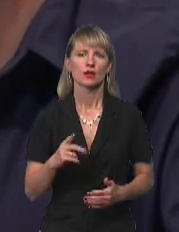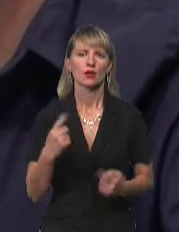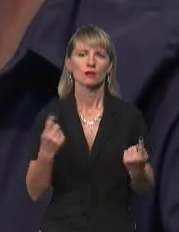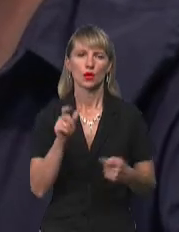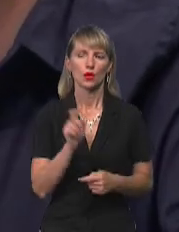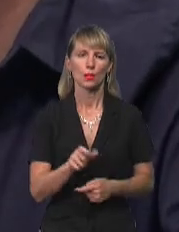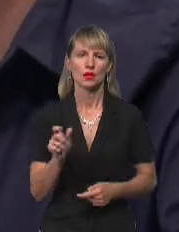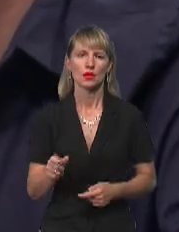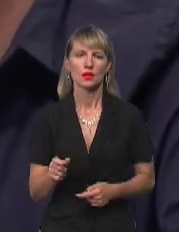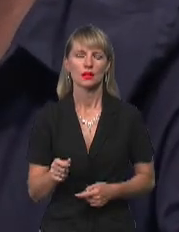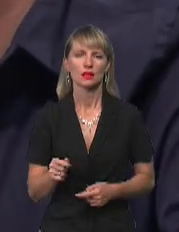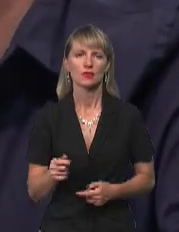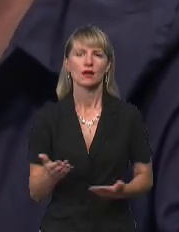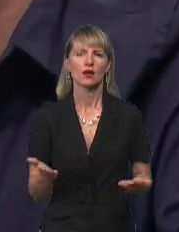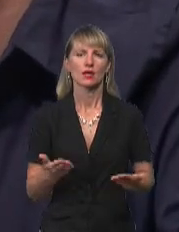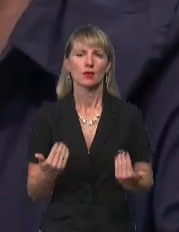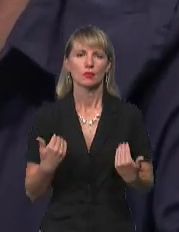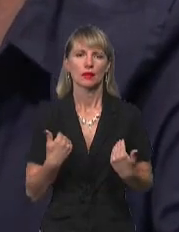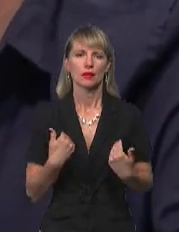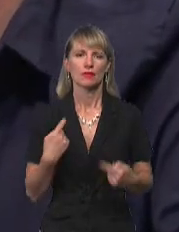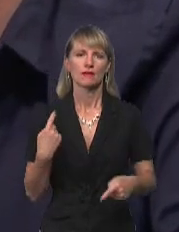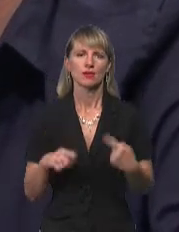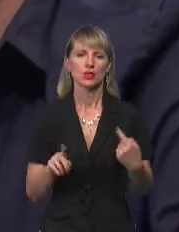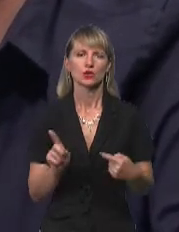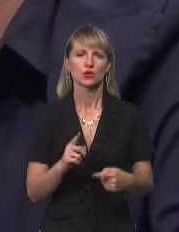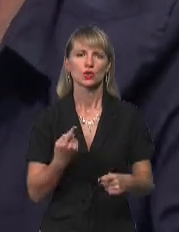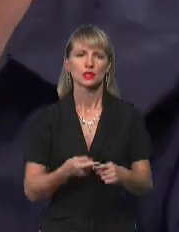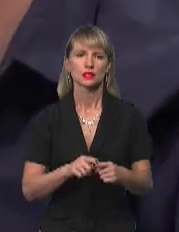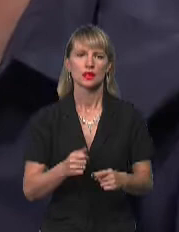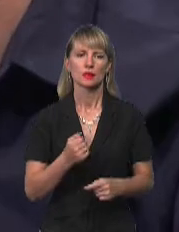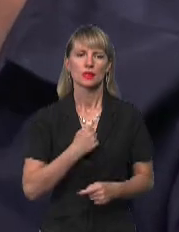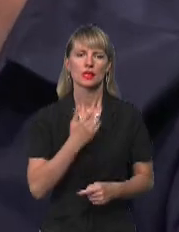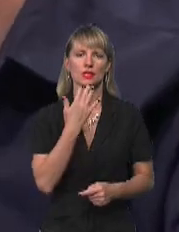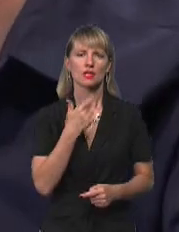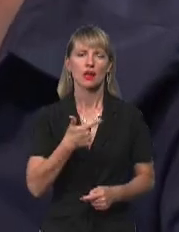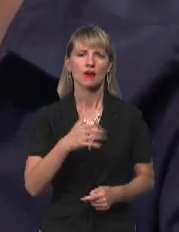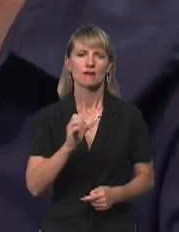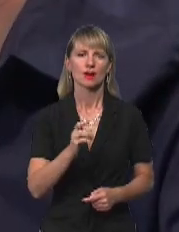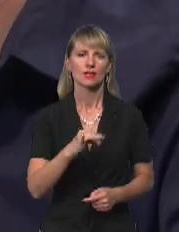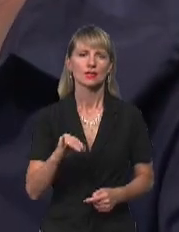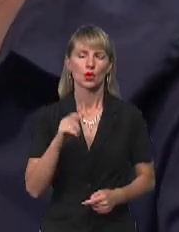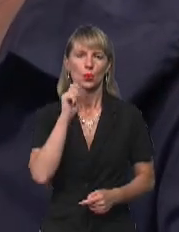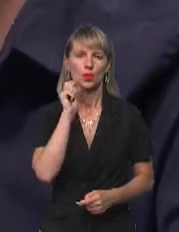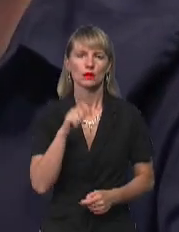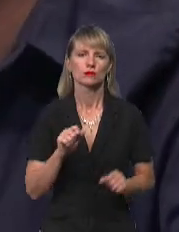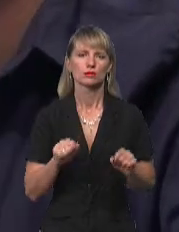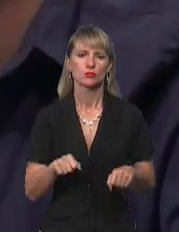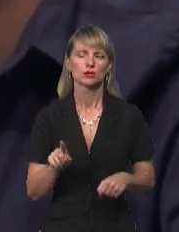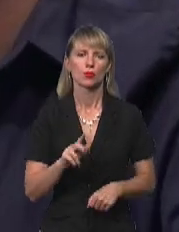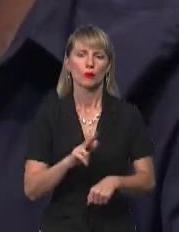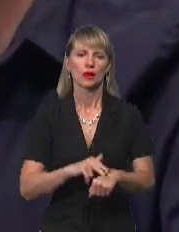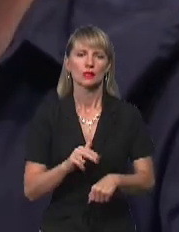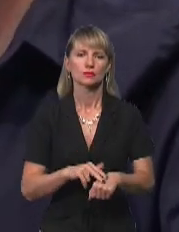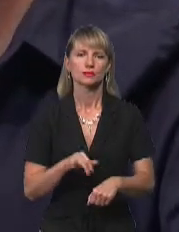так, йду по вулиці, як мені відрізнити, що це саме боєць Національної гвардії України? Тому що, наприклад, я знаю, що